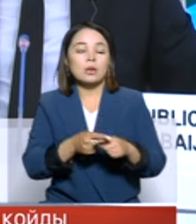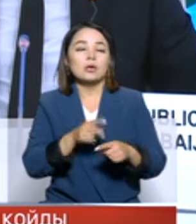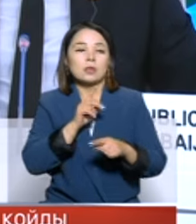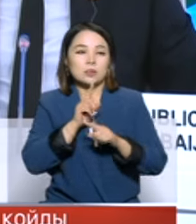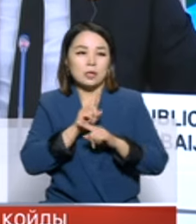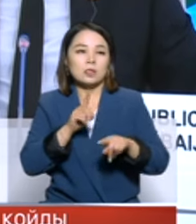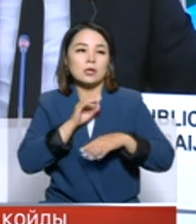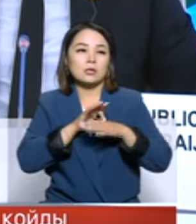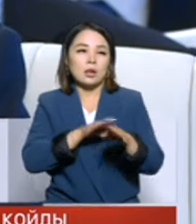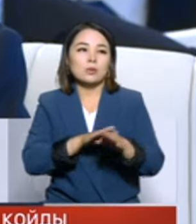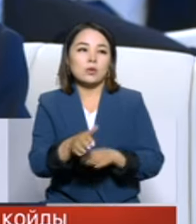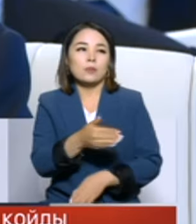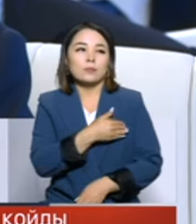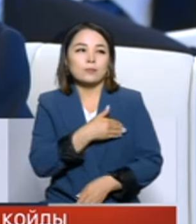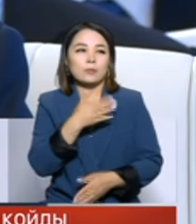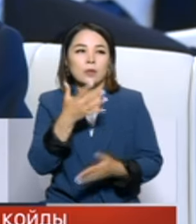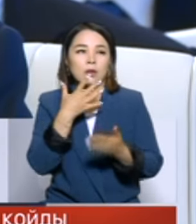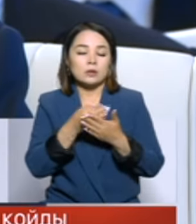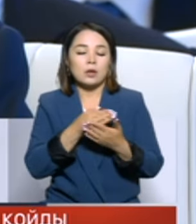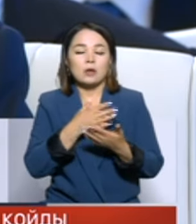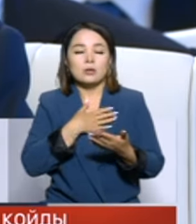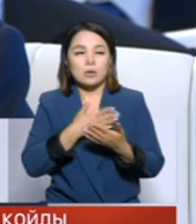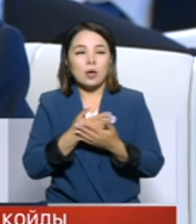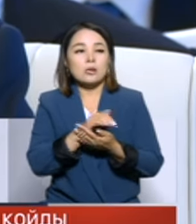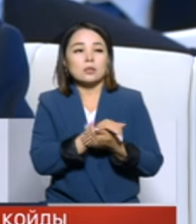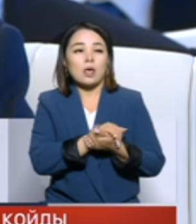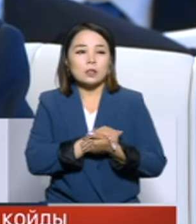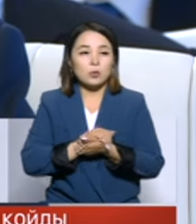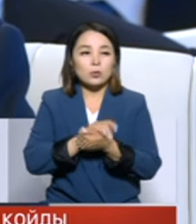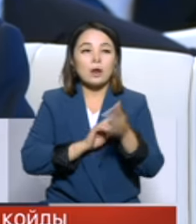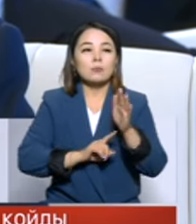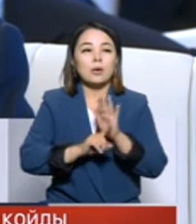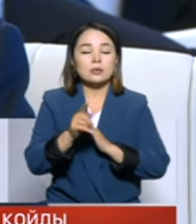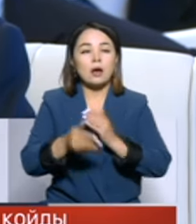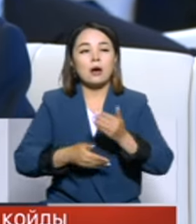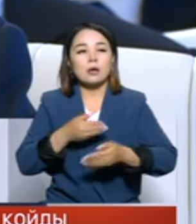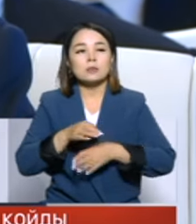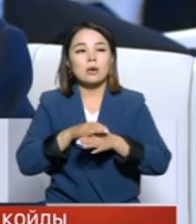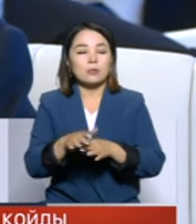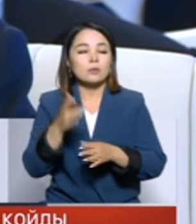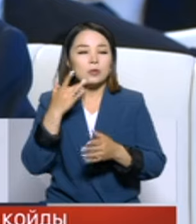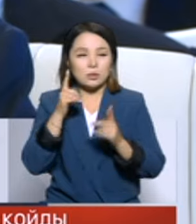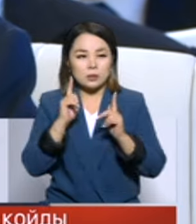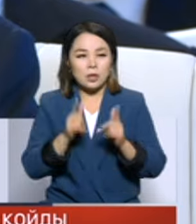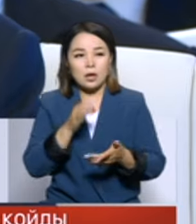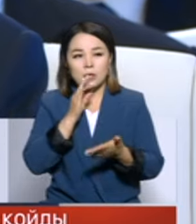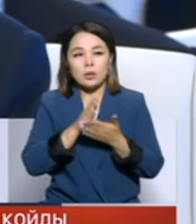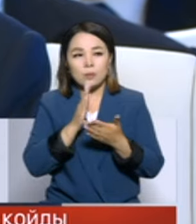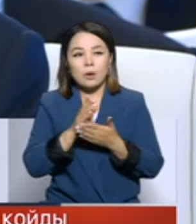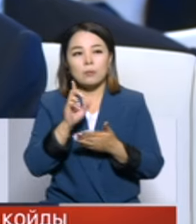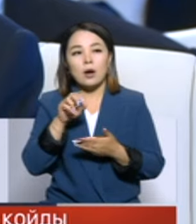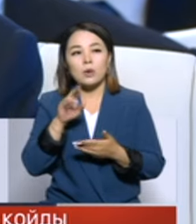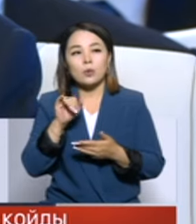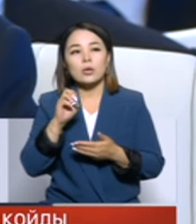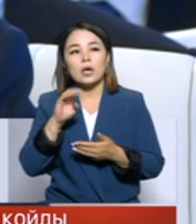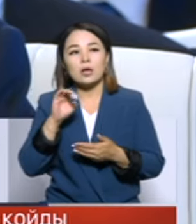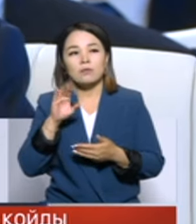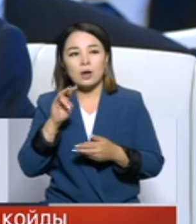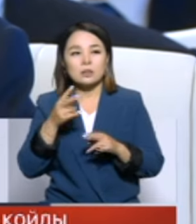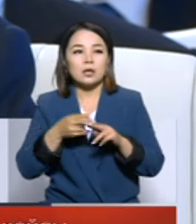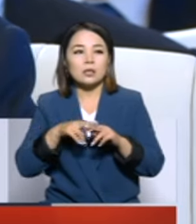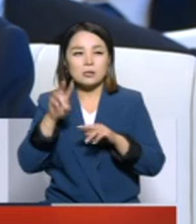ерекше атап өткім келеді. Біз татулыққа бастайтын қадамдарды барынша құптаймыз. Баку мен Ереван